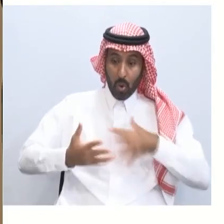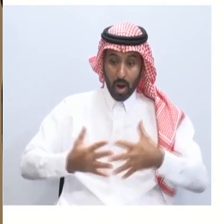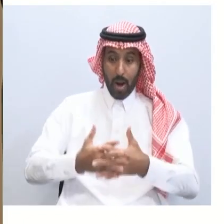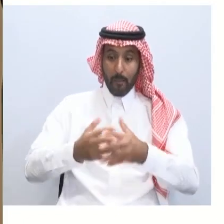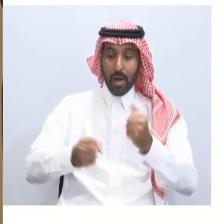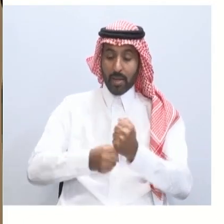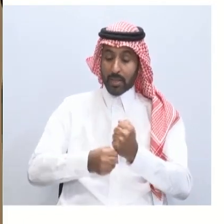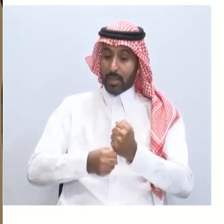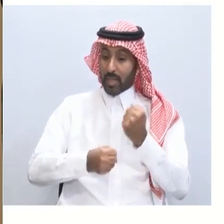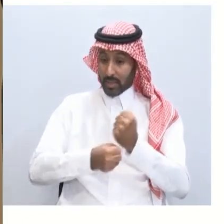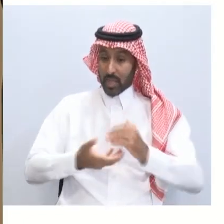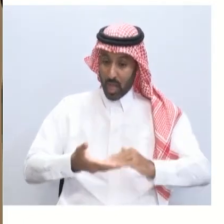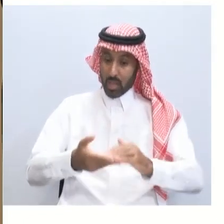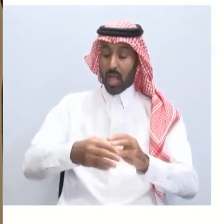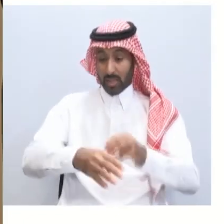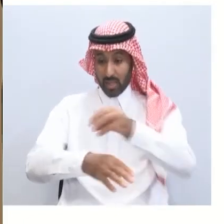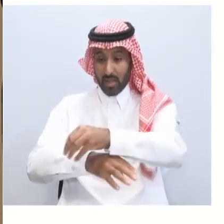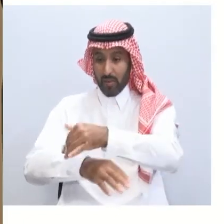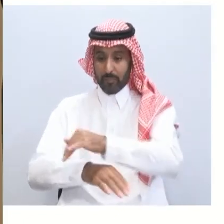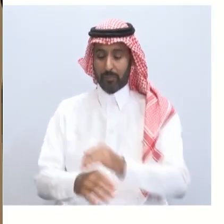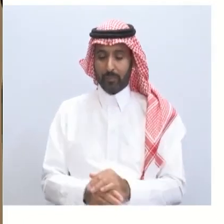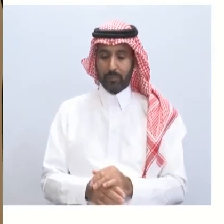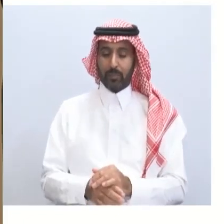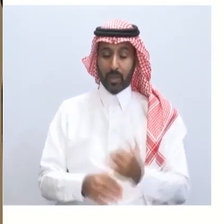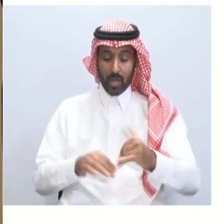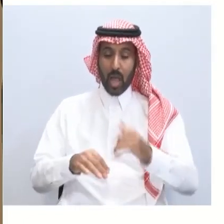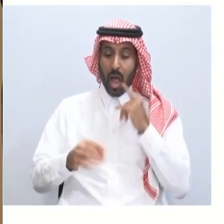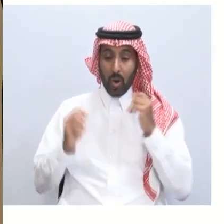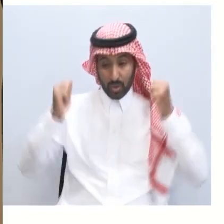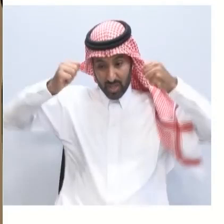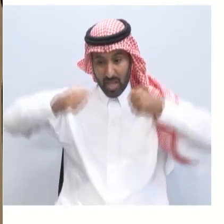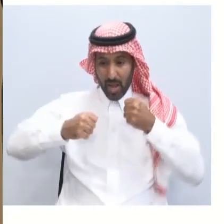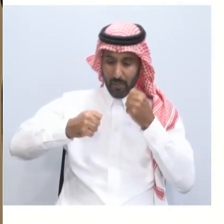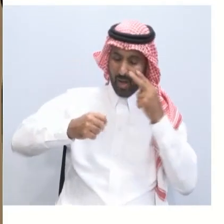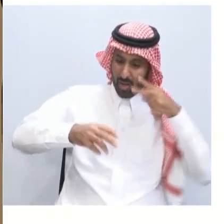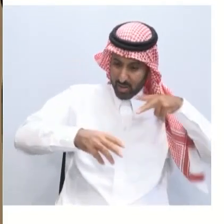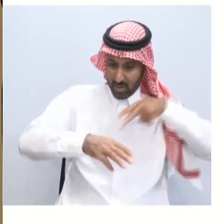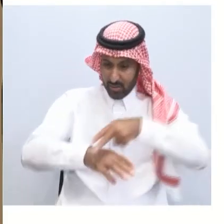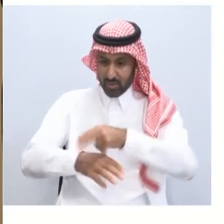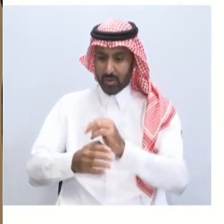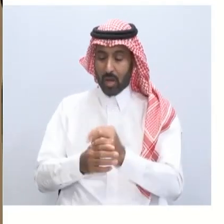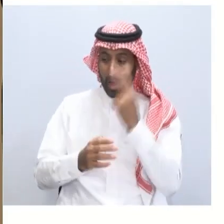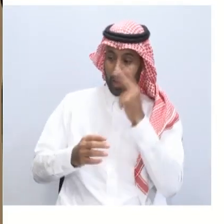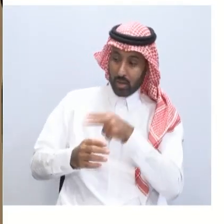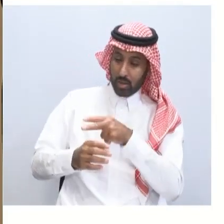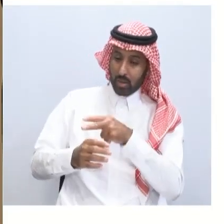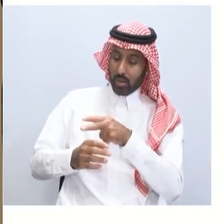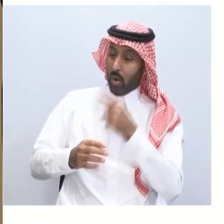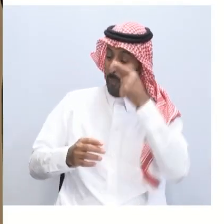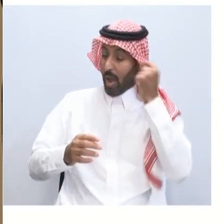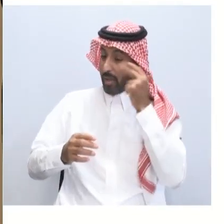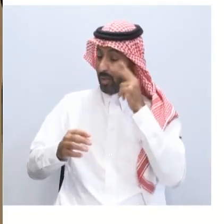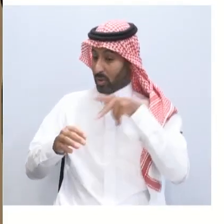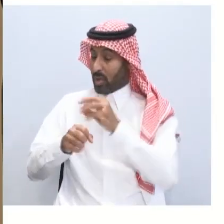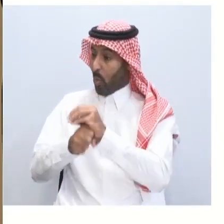مع نستطيع ان نعبر النهر سوف احملك على كتفي ونعبر النهر فانت ستكون عيني